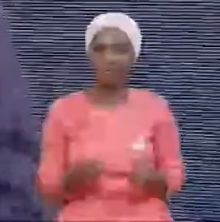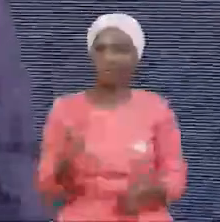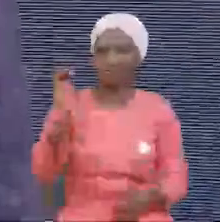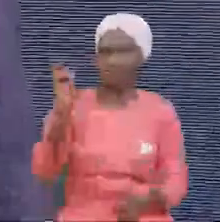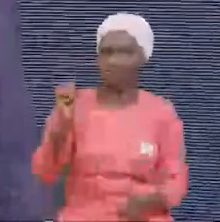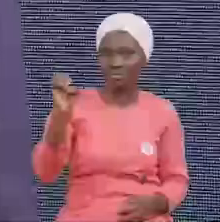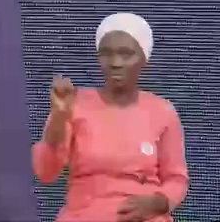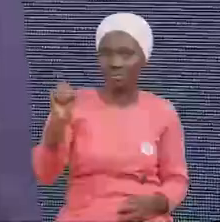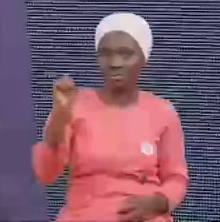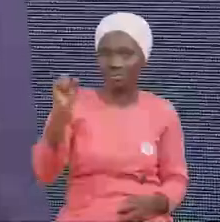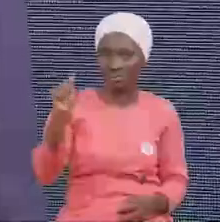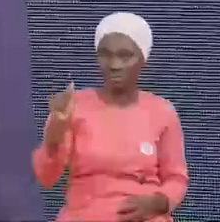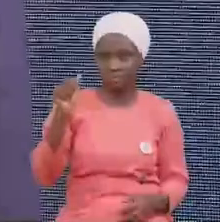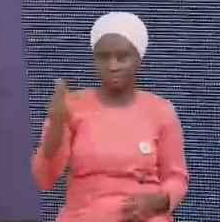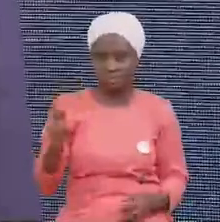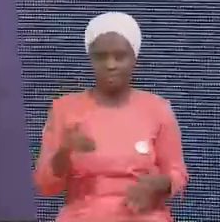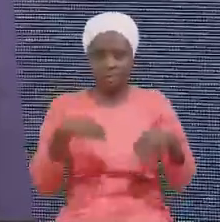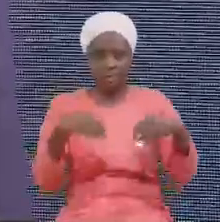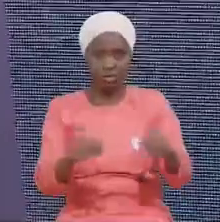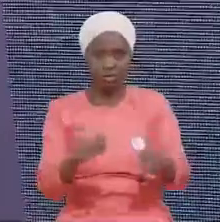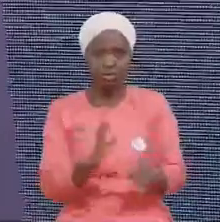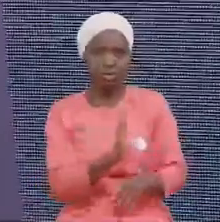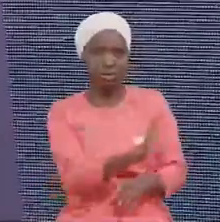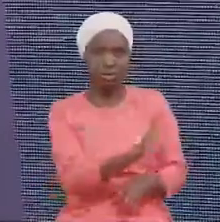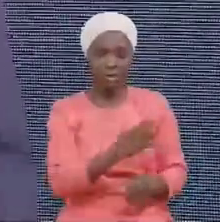Finalement, il a vendu le droit d'aînesse.